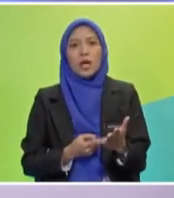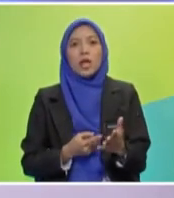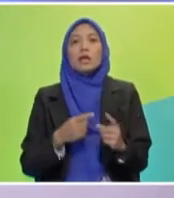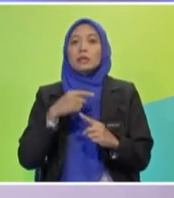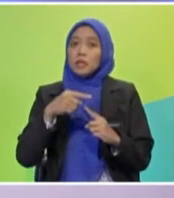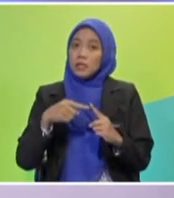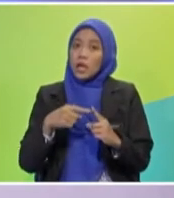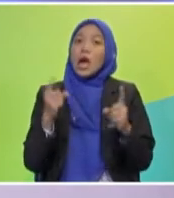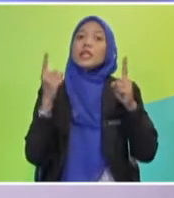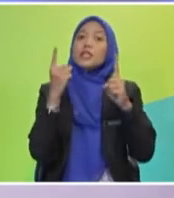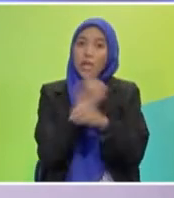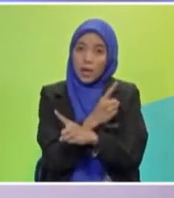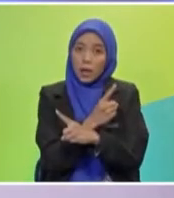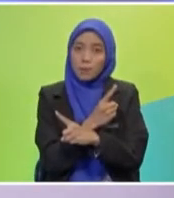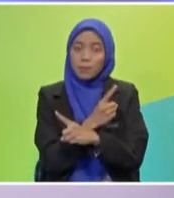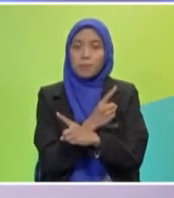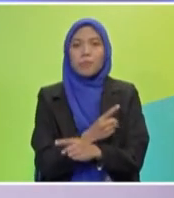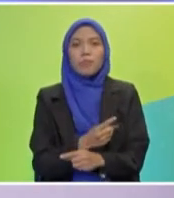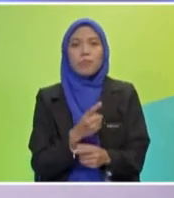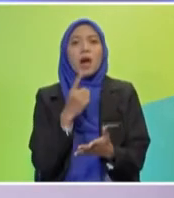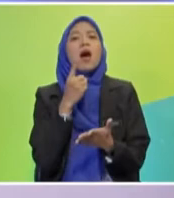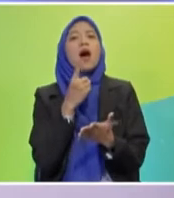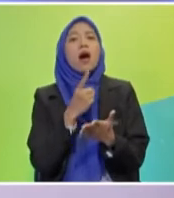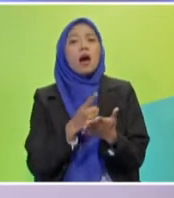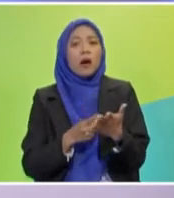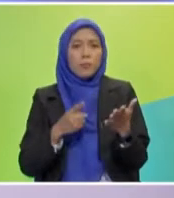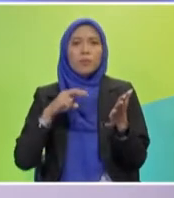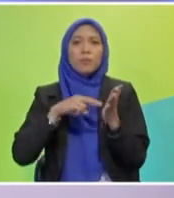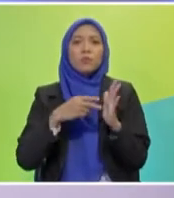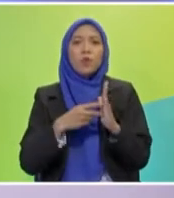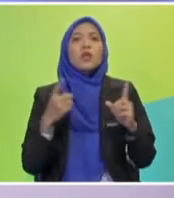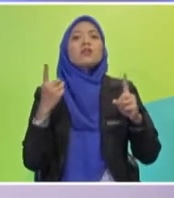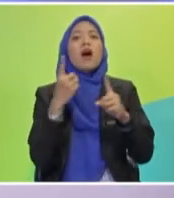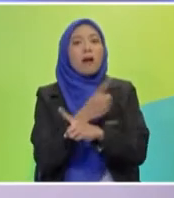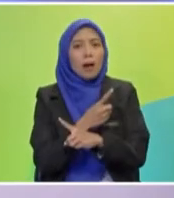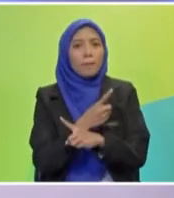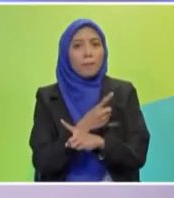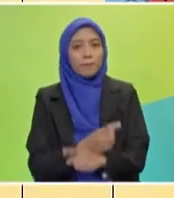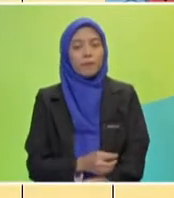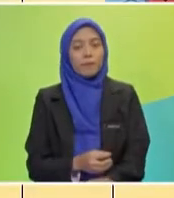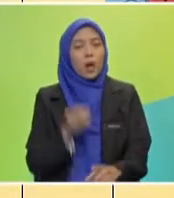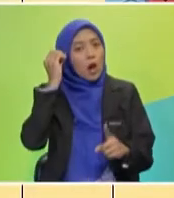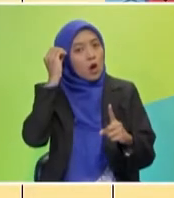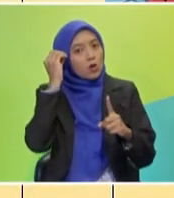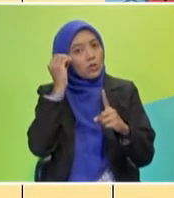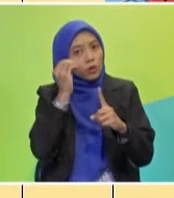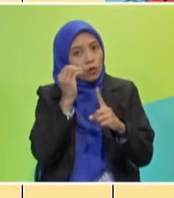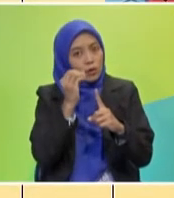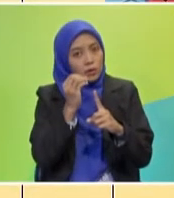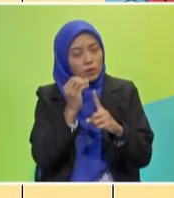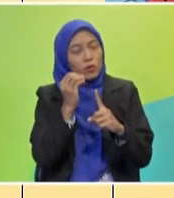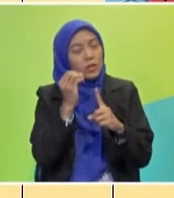darab. Baik, apa yang kita akan dapati untuk hari ini? Hari ini kita akan dapati untuk